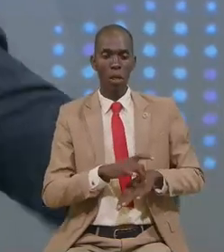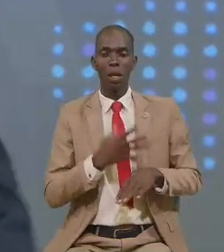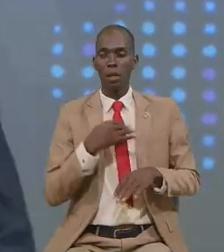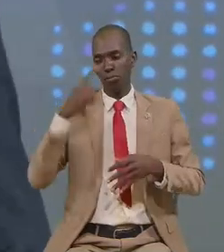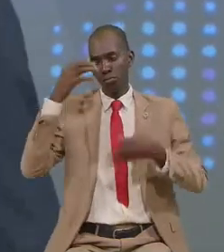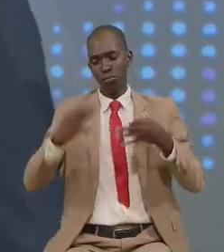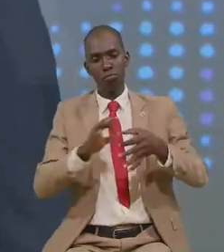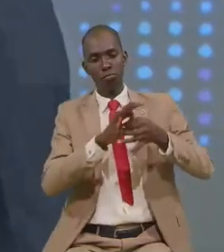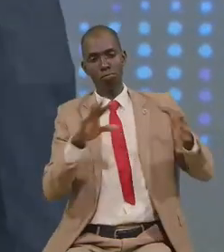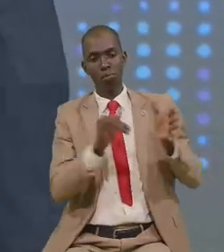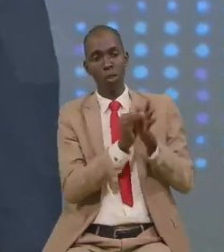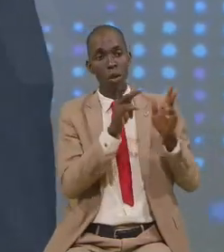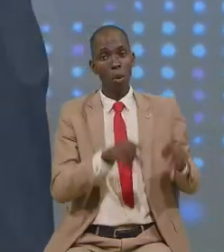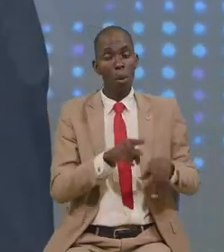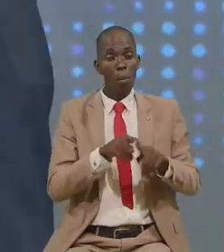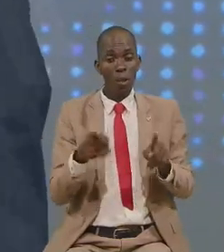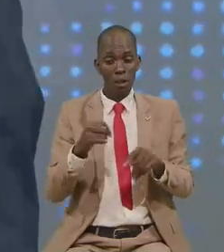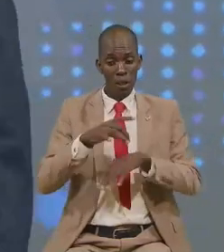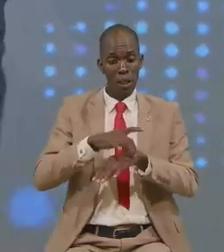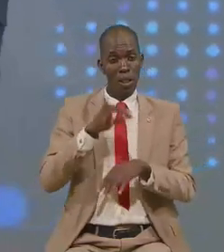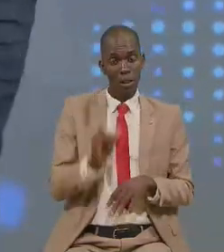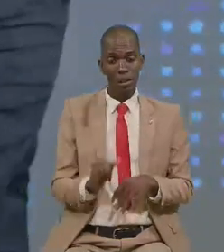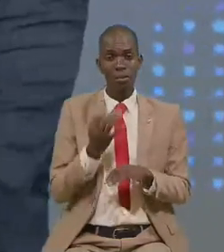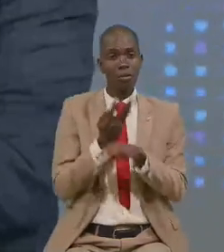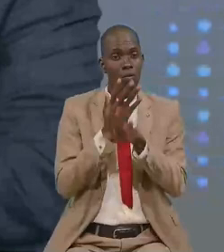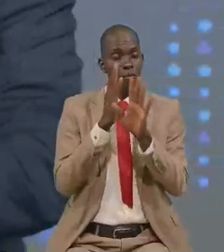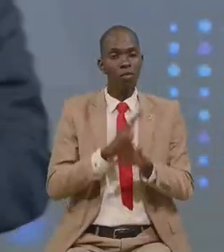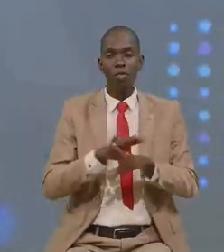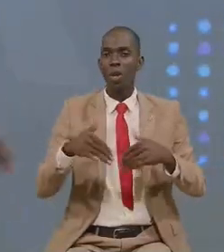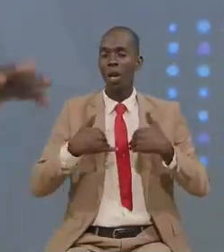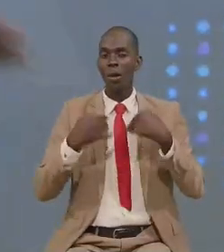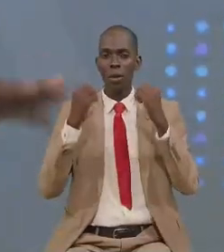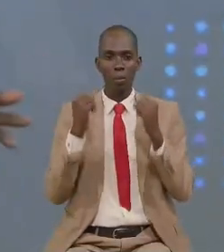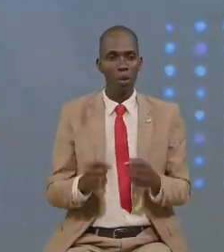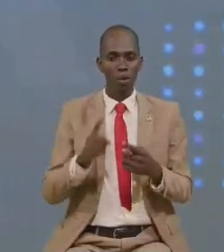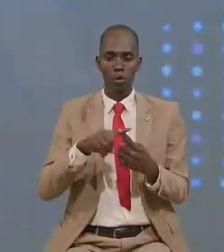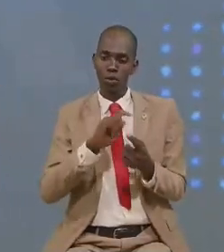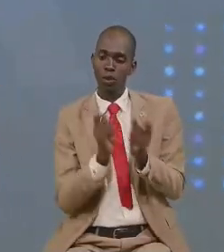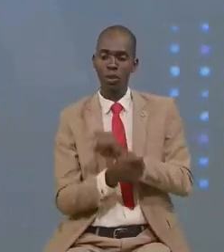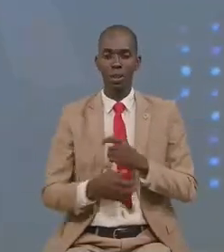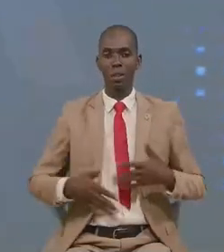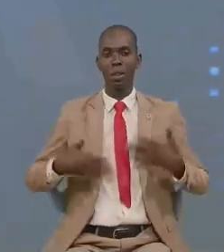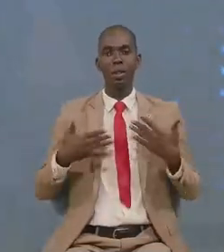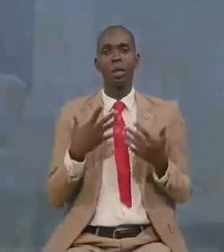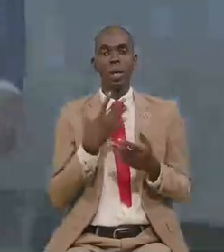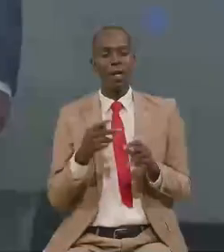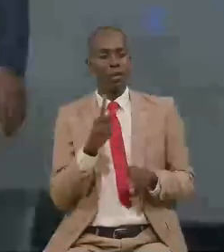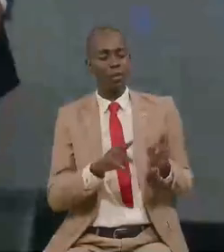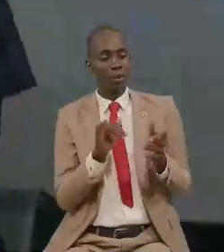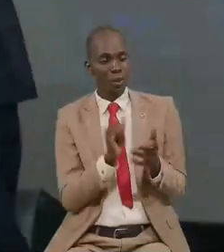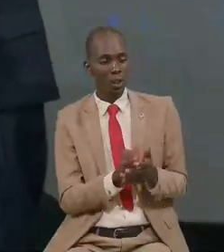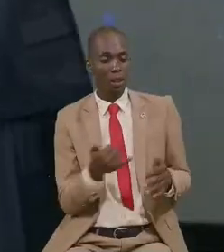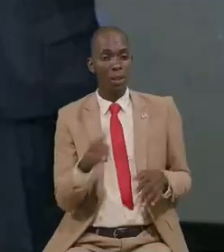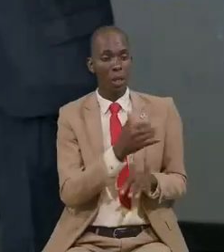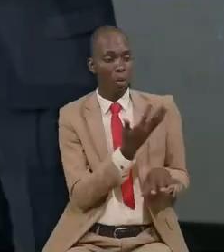le pouvoir de transformer la vie. Par conséquent, ces gens-là, pour qui ils ont plaidé, vont reprendre encore